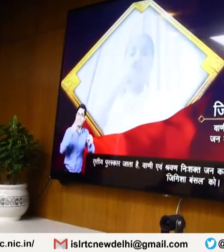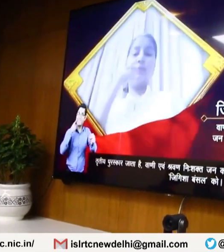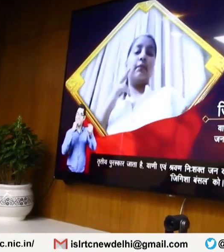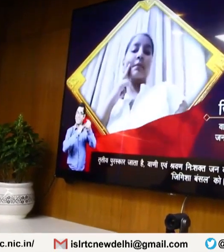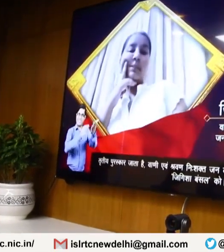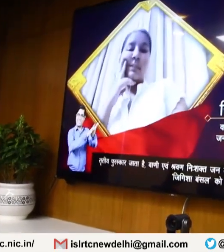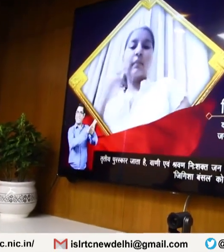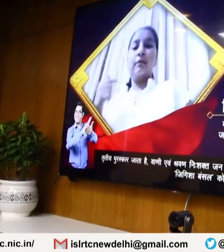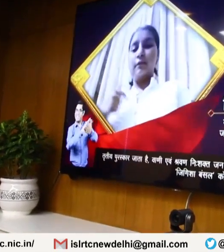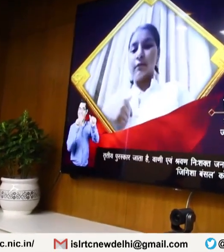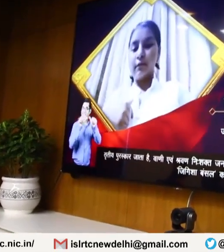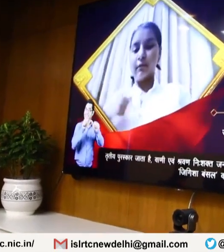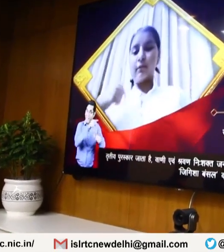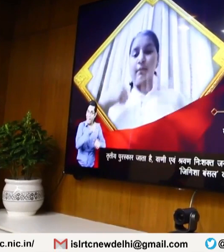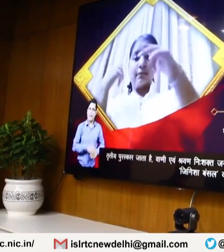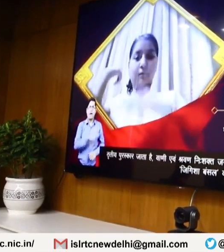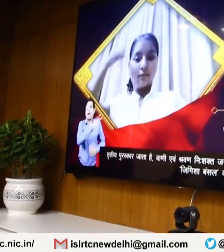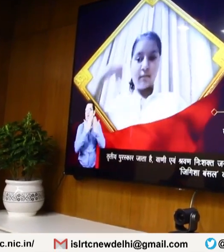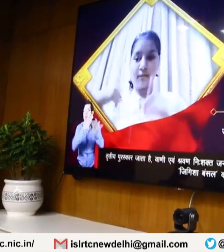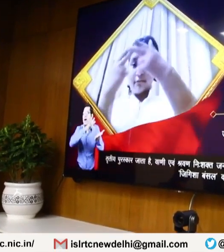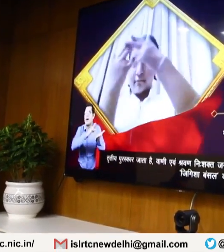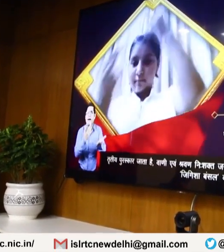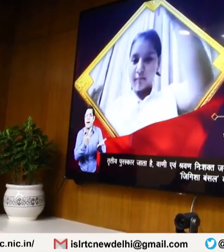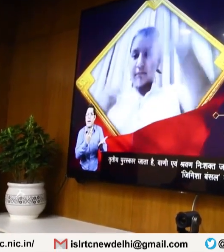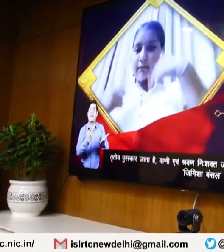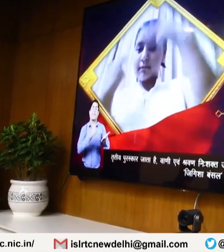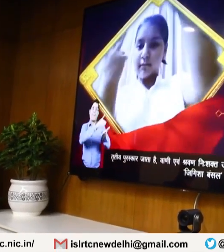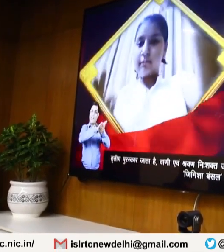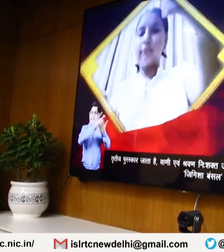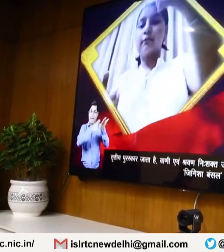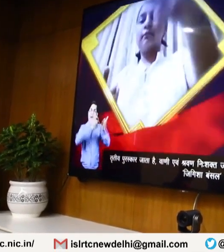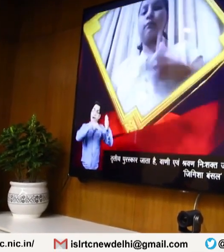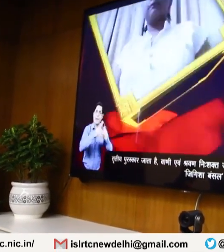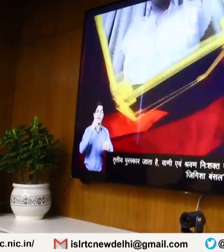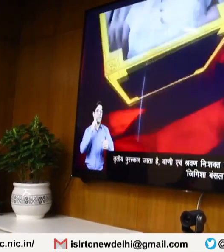निशक्ति जन कल्याण केंद्र गुरुग्राम हरियाणा के जिगीशा बंसल को।